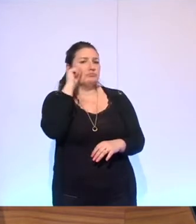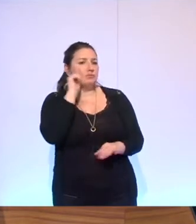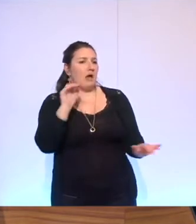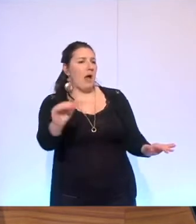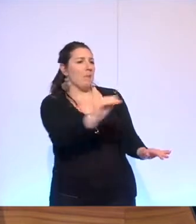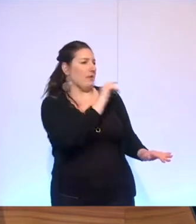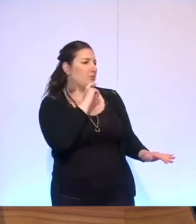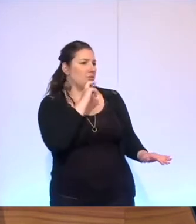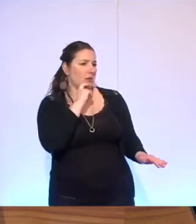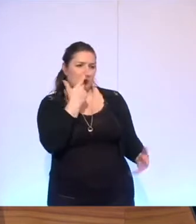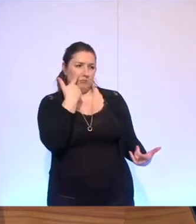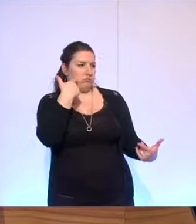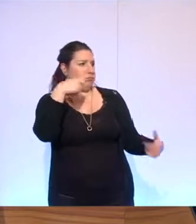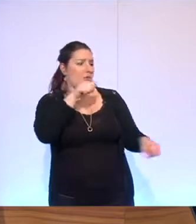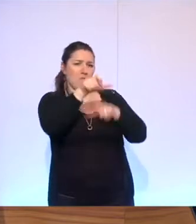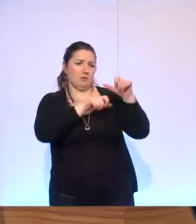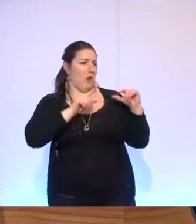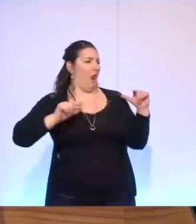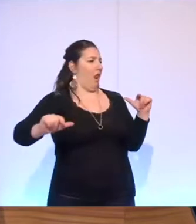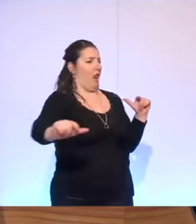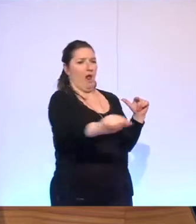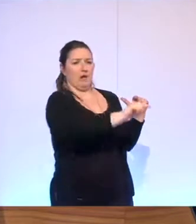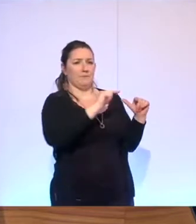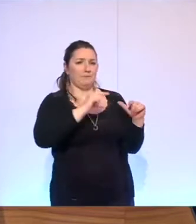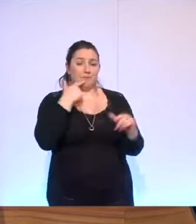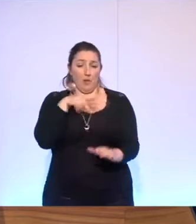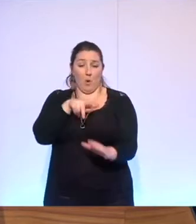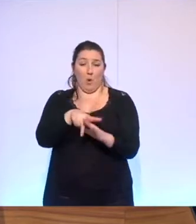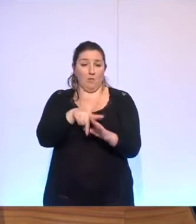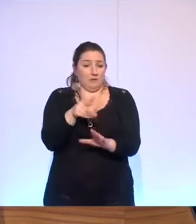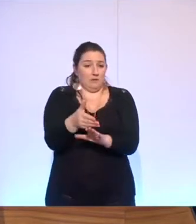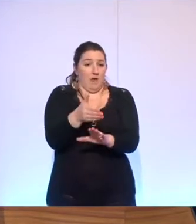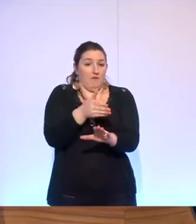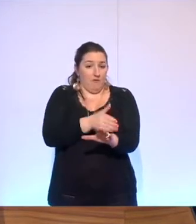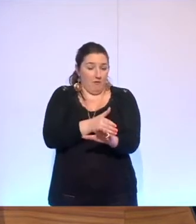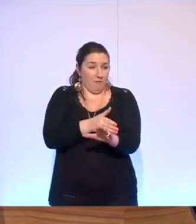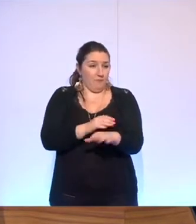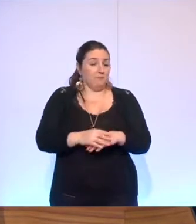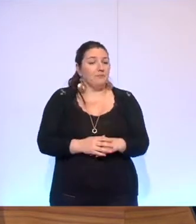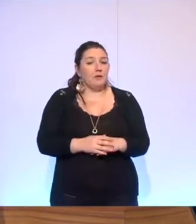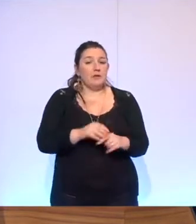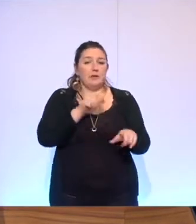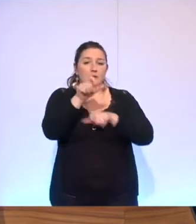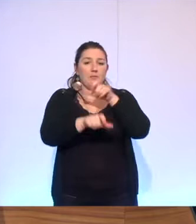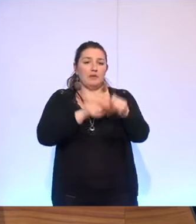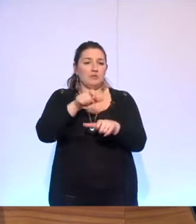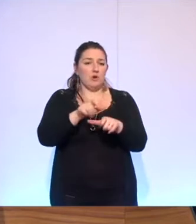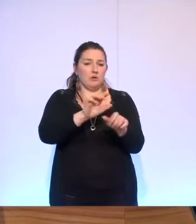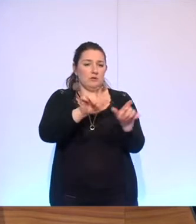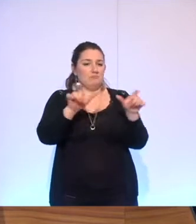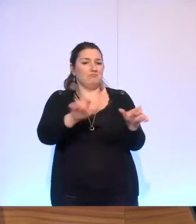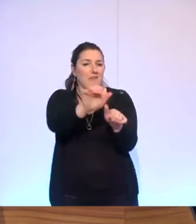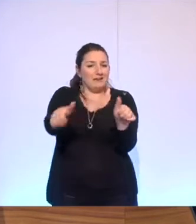l'heure. Avant de commencer, donc, il faut que des assesseurs